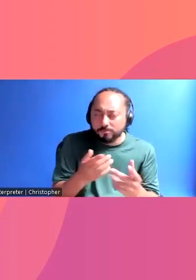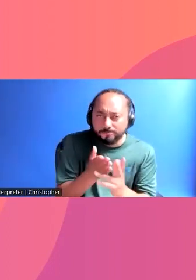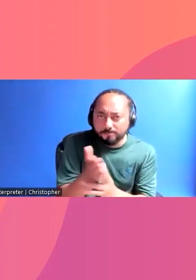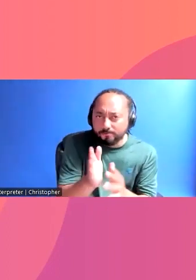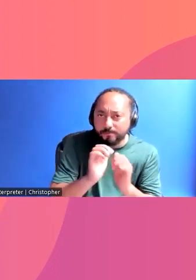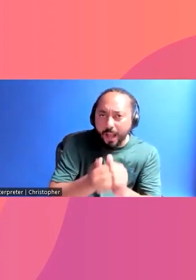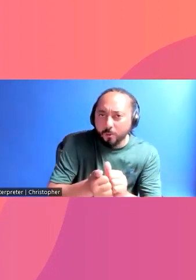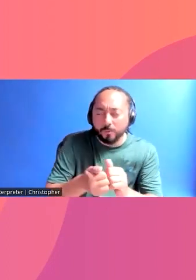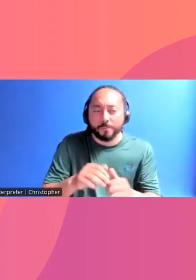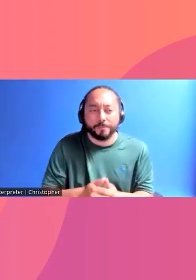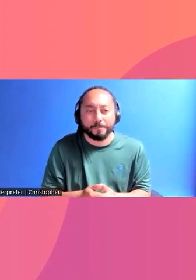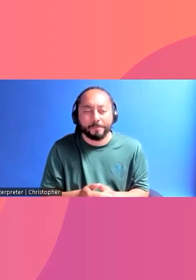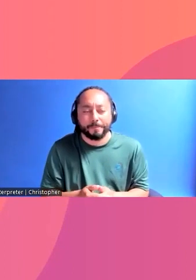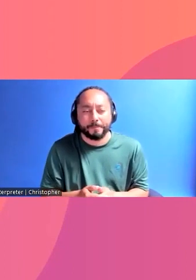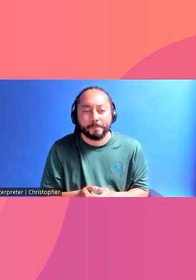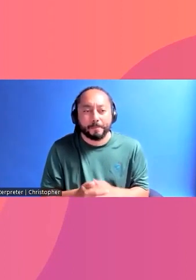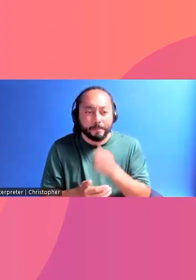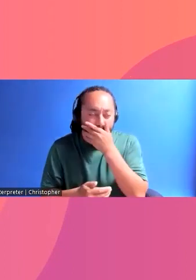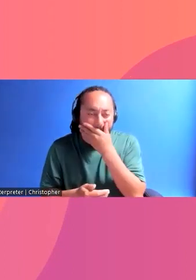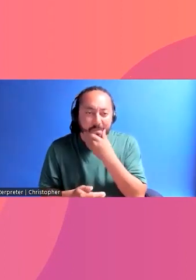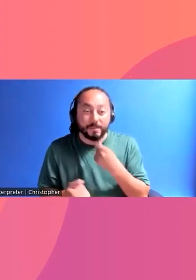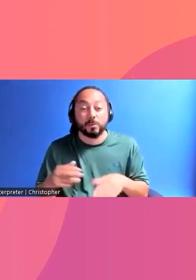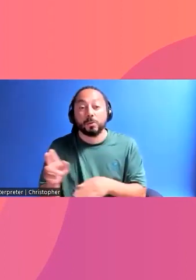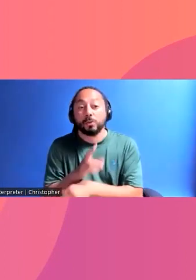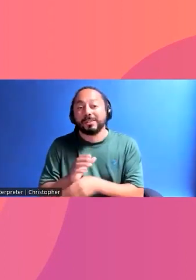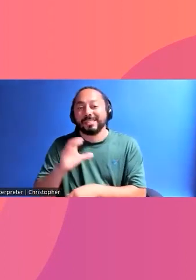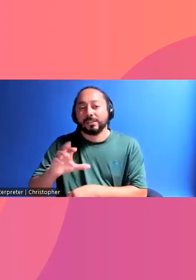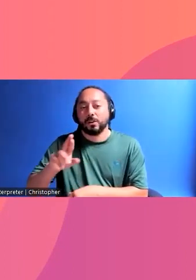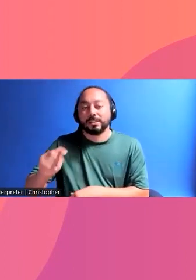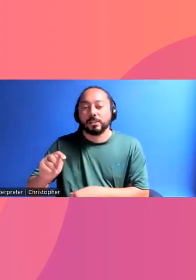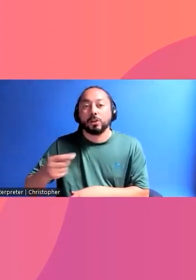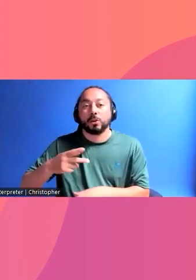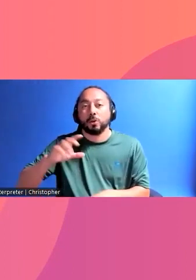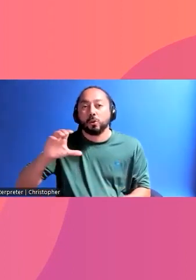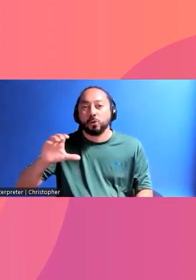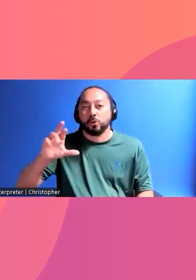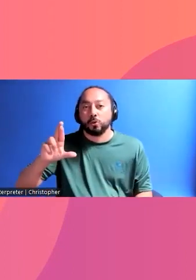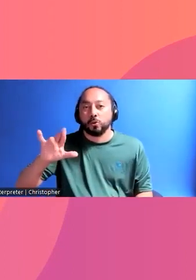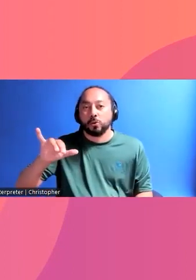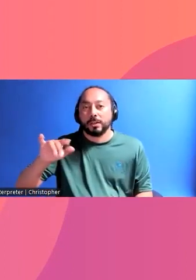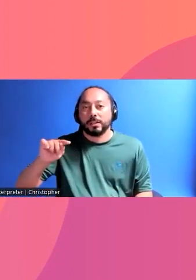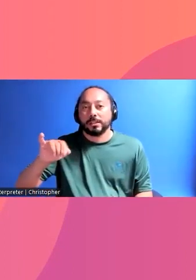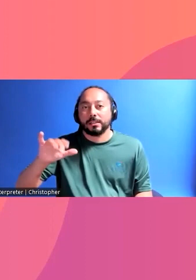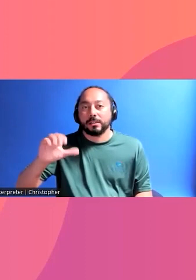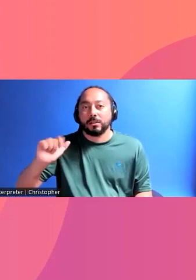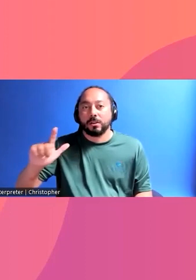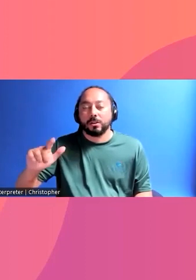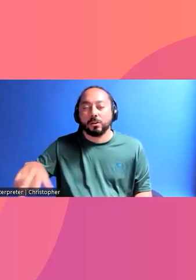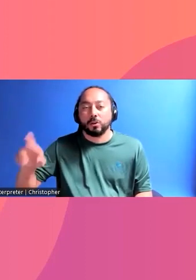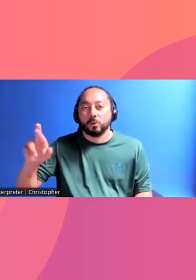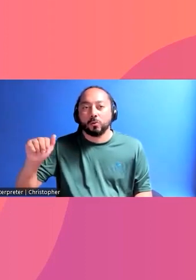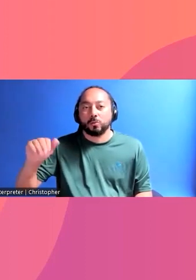naviguent dans tout cela. On a utilisé la théorie critique de Raz dans